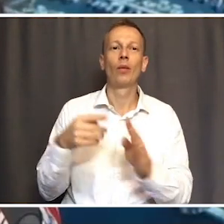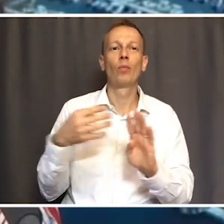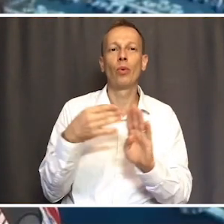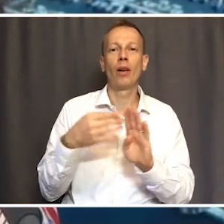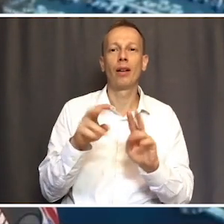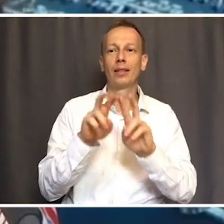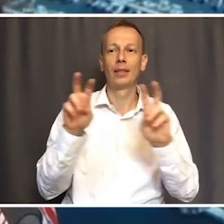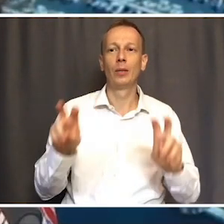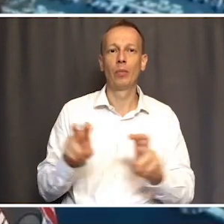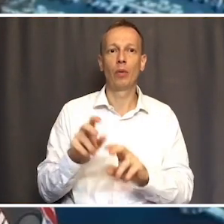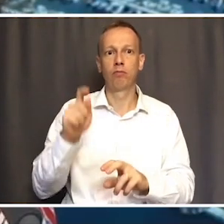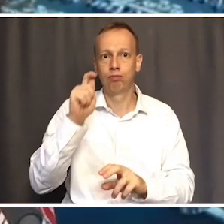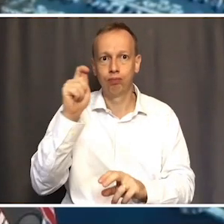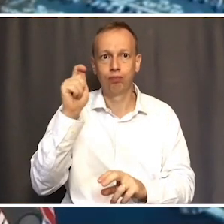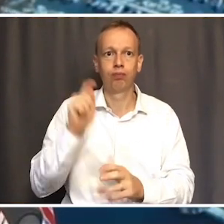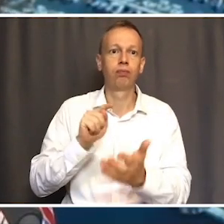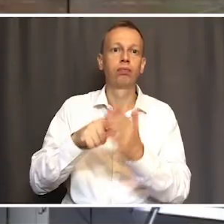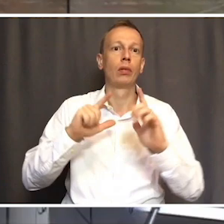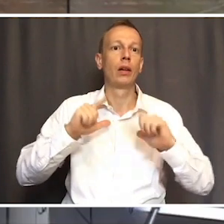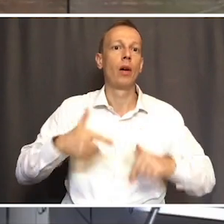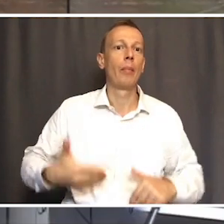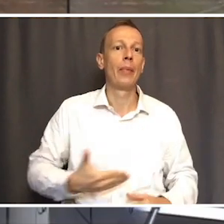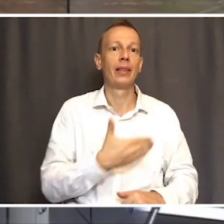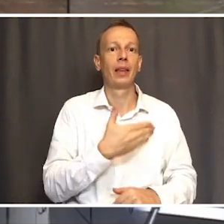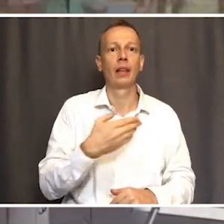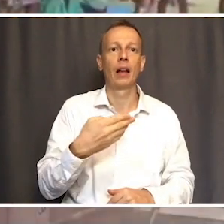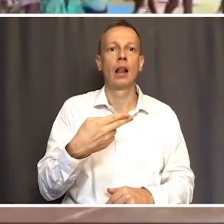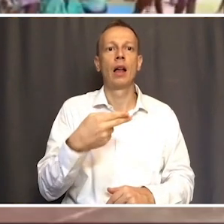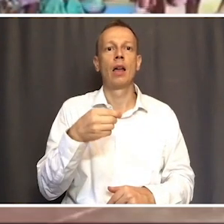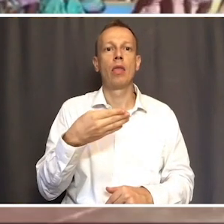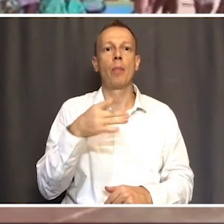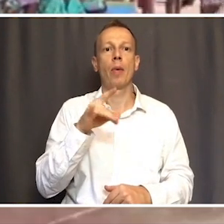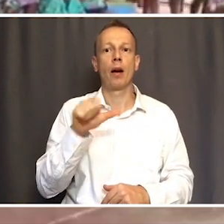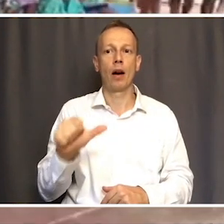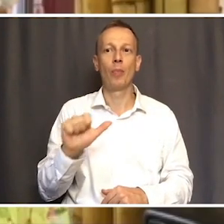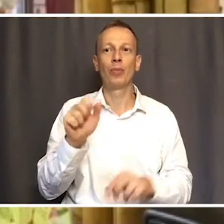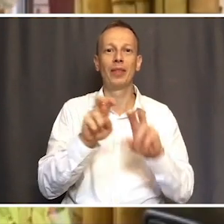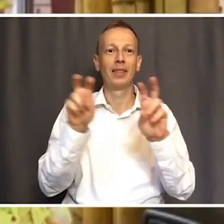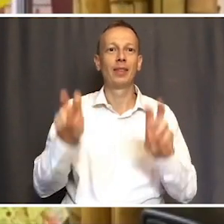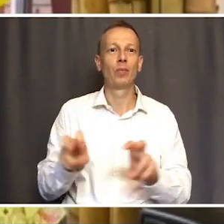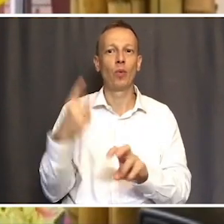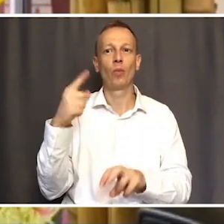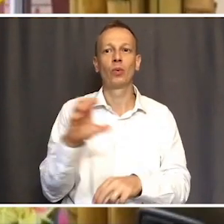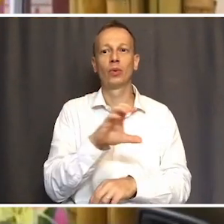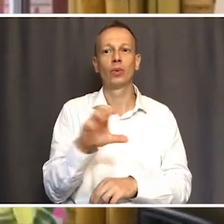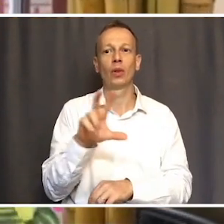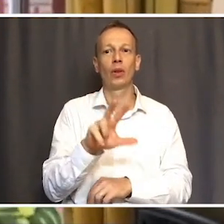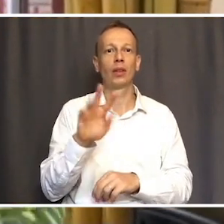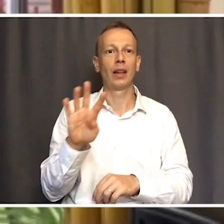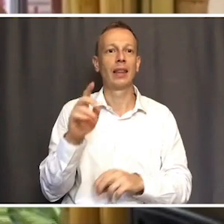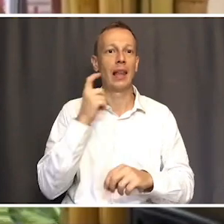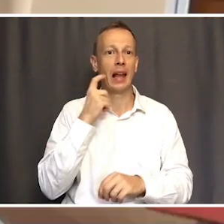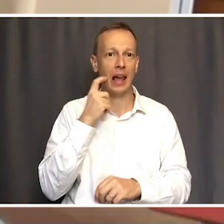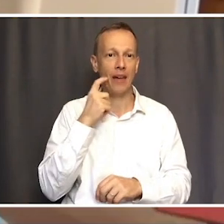À Borobora, une cérémonie de remise de diplôme de l'excellence s'est déroulée hier à l'école maternelle de Namha. Un premier diplôme